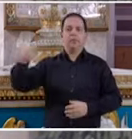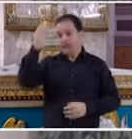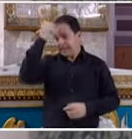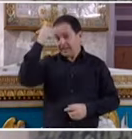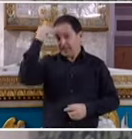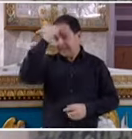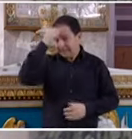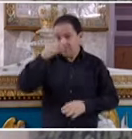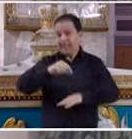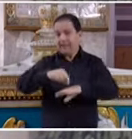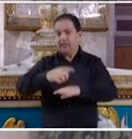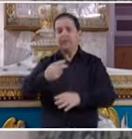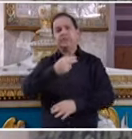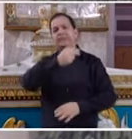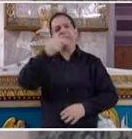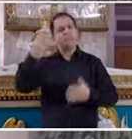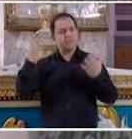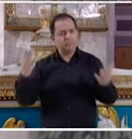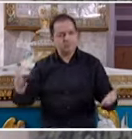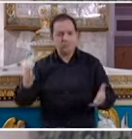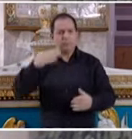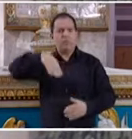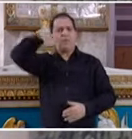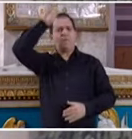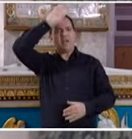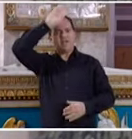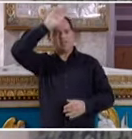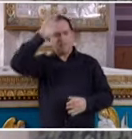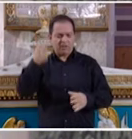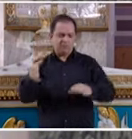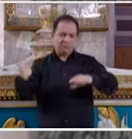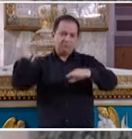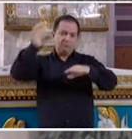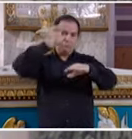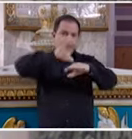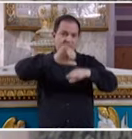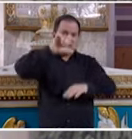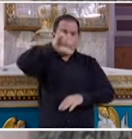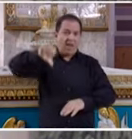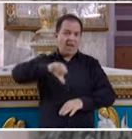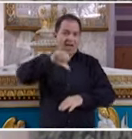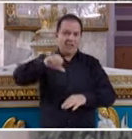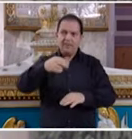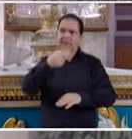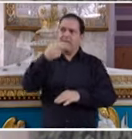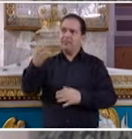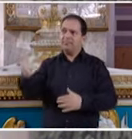Χρίσμα, το Χρίσμα των Βασιλικών, και έτσι γινόμεθα συγκοινωνή κατά χάρη στη θέωση